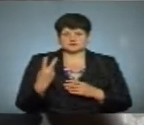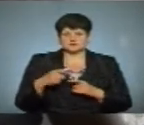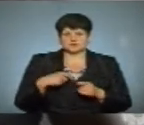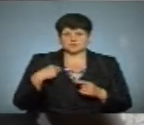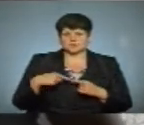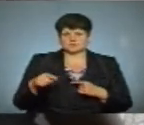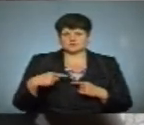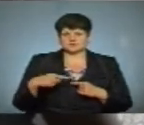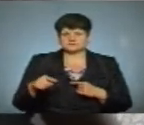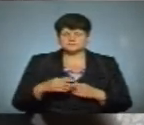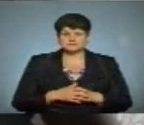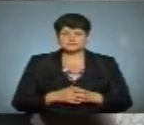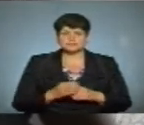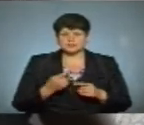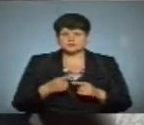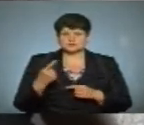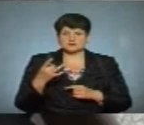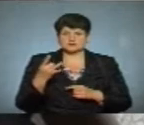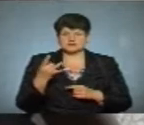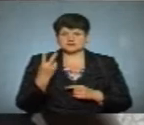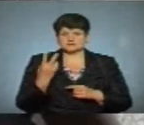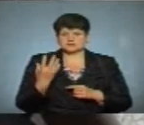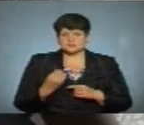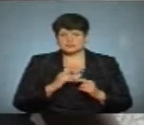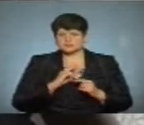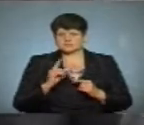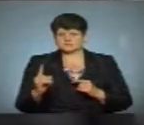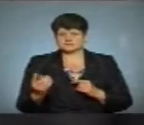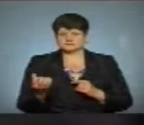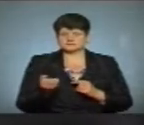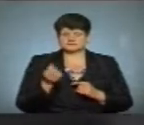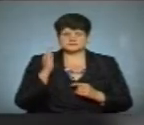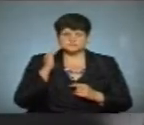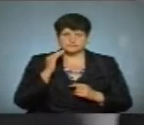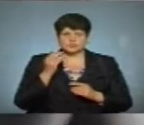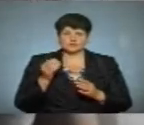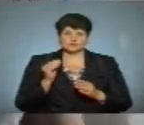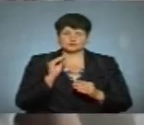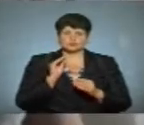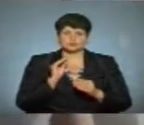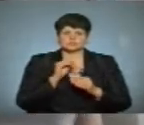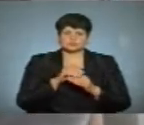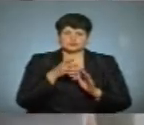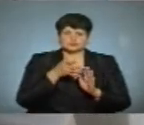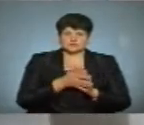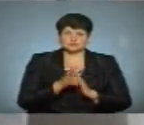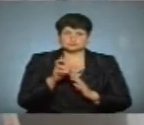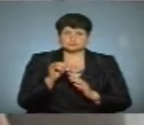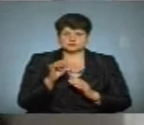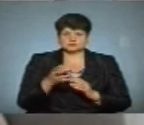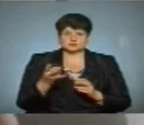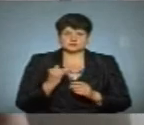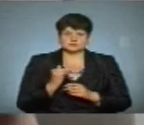2 кілометрів. І це раз на 2 дні потрібно їхати. За водою. Додаткові витрати, так постійно буса потрібно мені